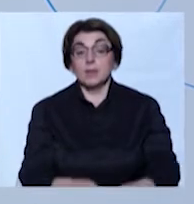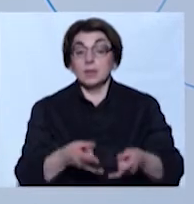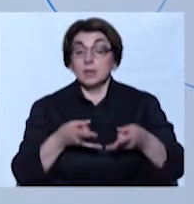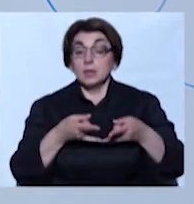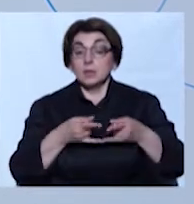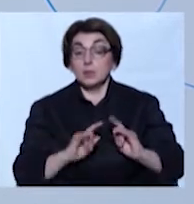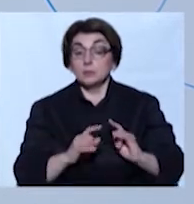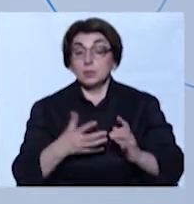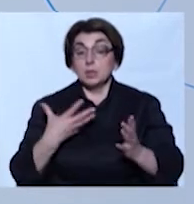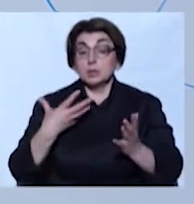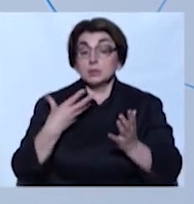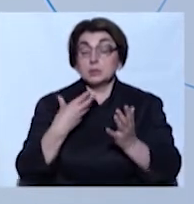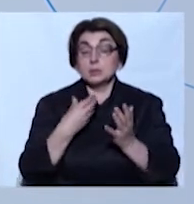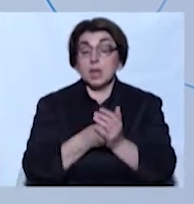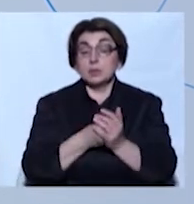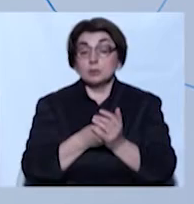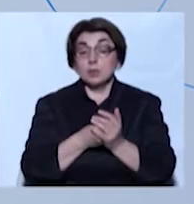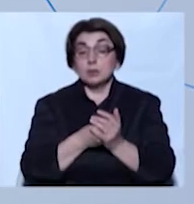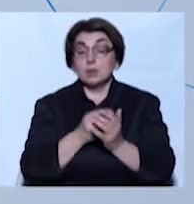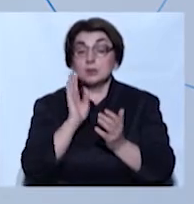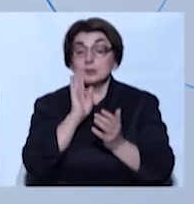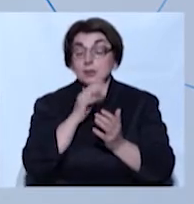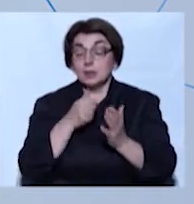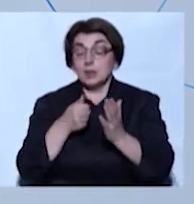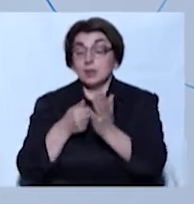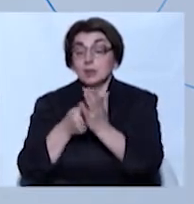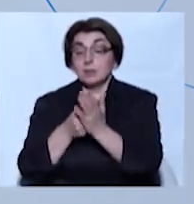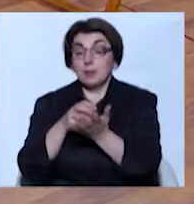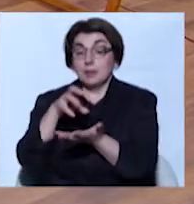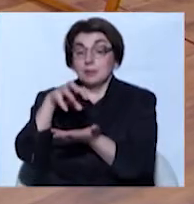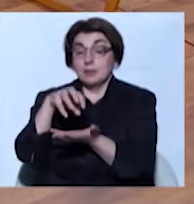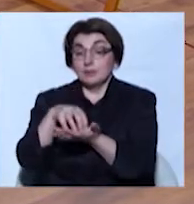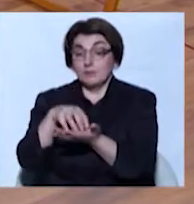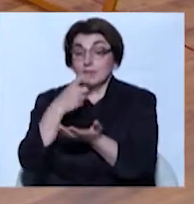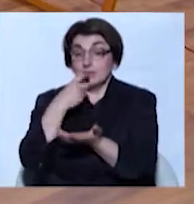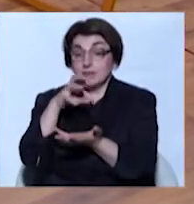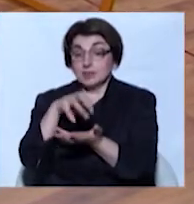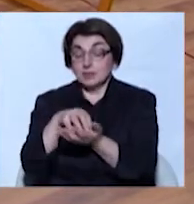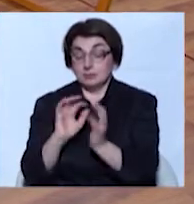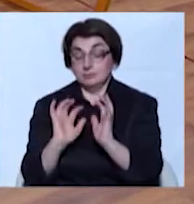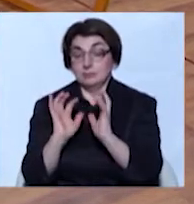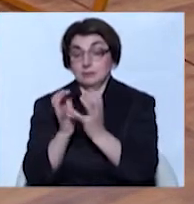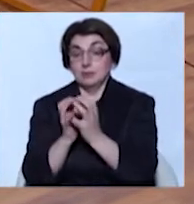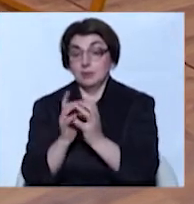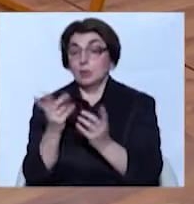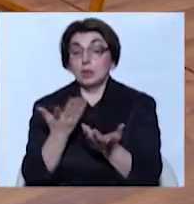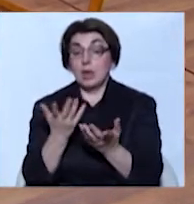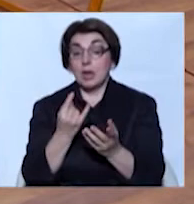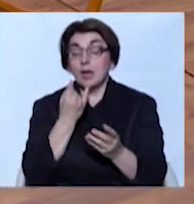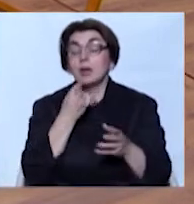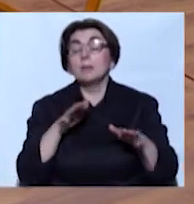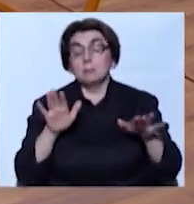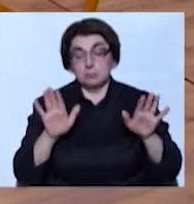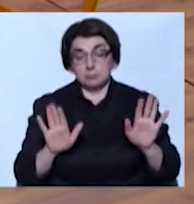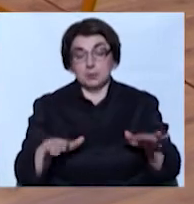გამოჩეკამდე საკუთარი სხეულით ათბობენ. საკუთარი სხეულით ფრინველები ათბობენ, ხო? გამოჩეკამდე თავის კვერცხს. და